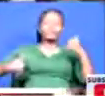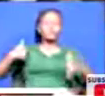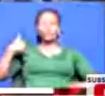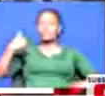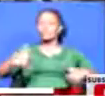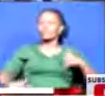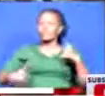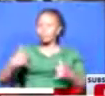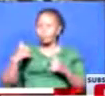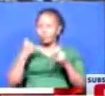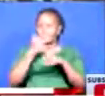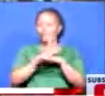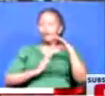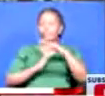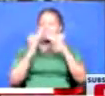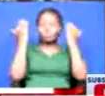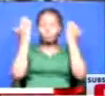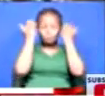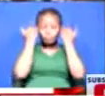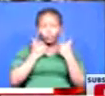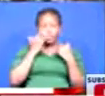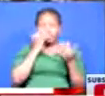by the country's apex court.